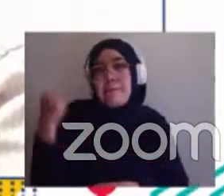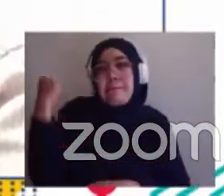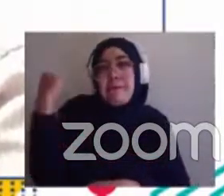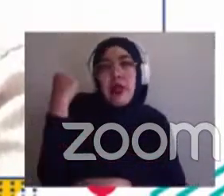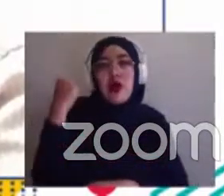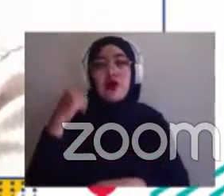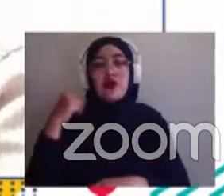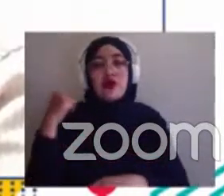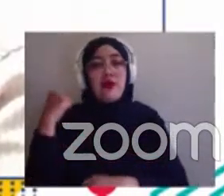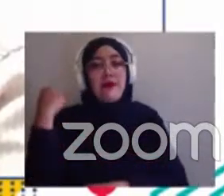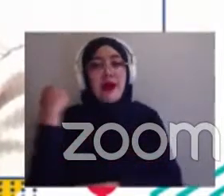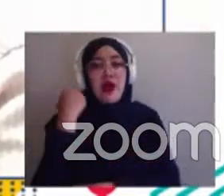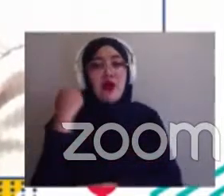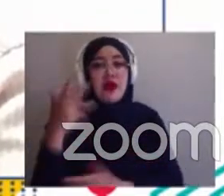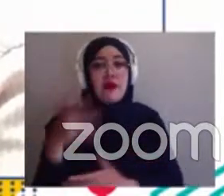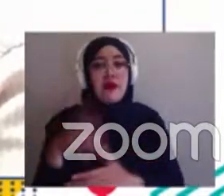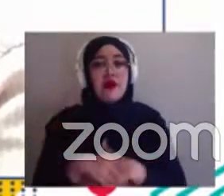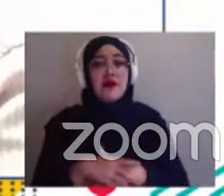yang memang